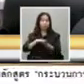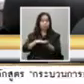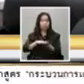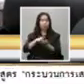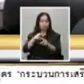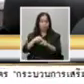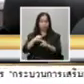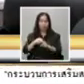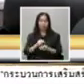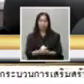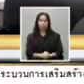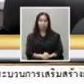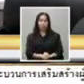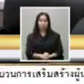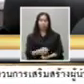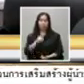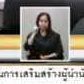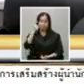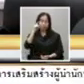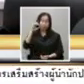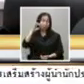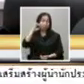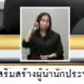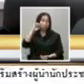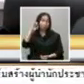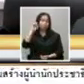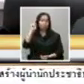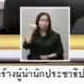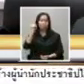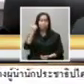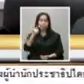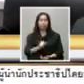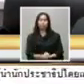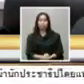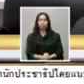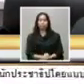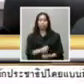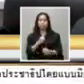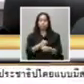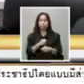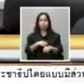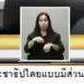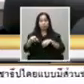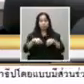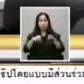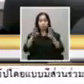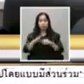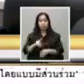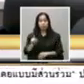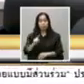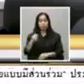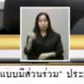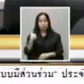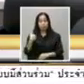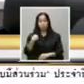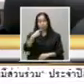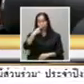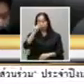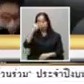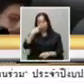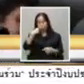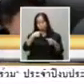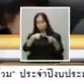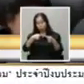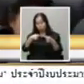ธิ์ท่านก็ยังฝ่าฝืนท่านดำเนินการกล่าวต่อโดยที่ไม่เ